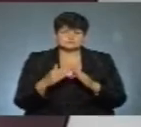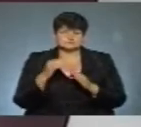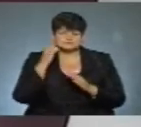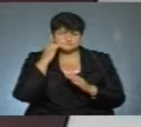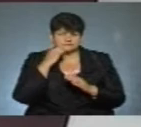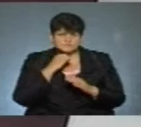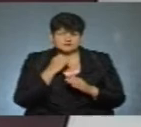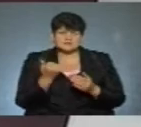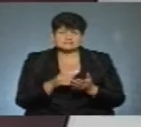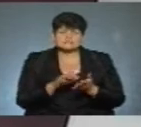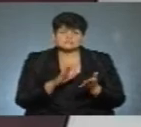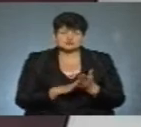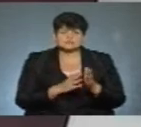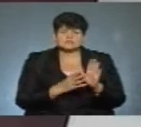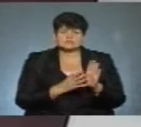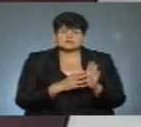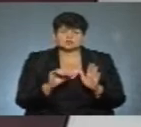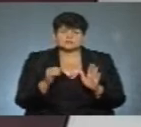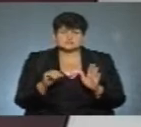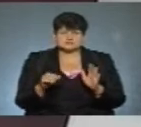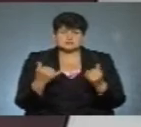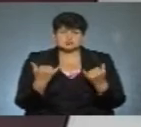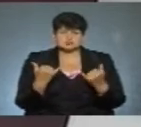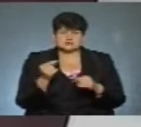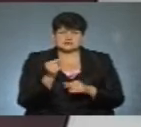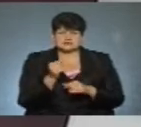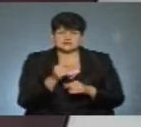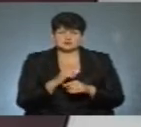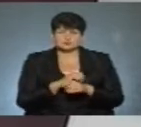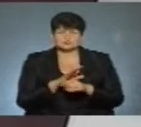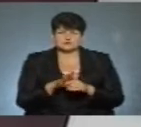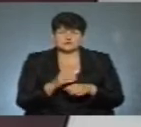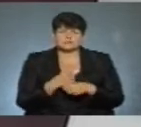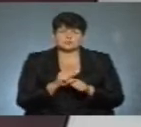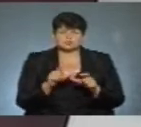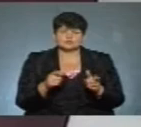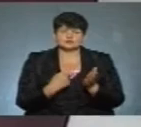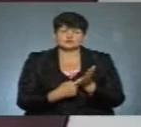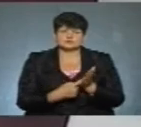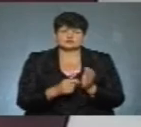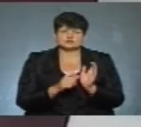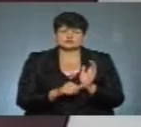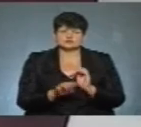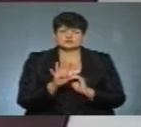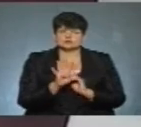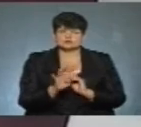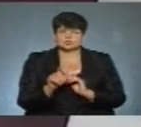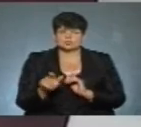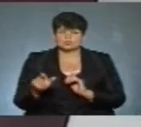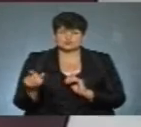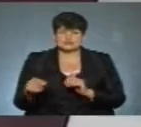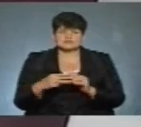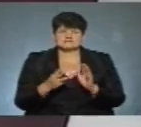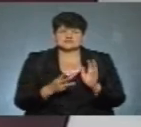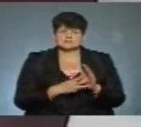центрі, який зареєстрували 9 серпня. На сьогодні там COVID-19 лабораторно підтвердили в 64 людей,